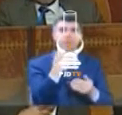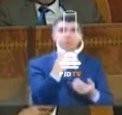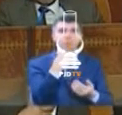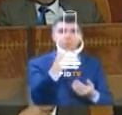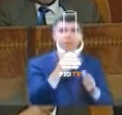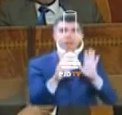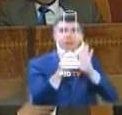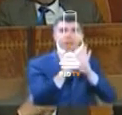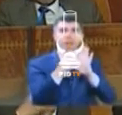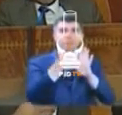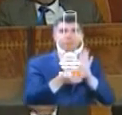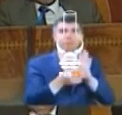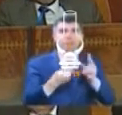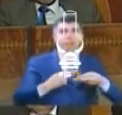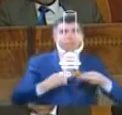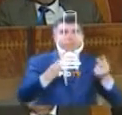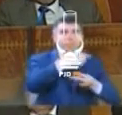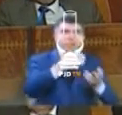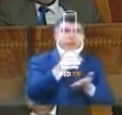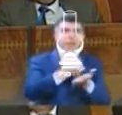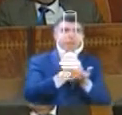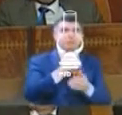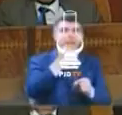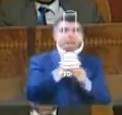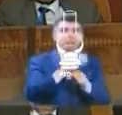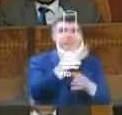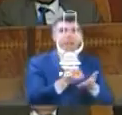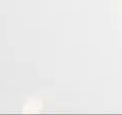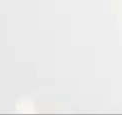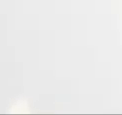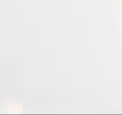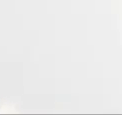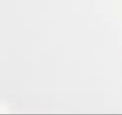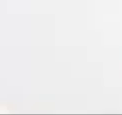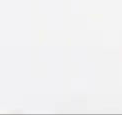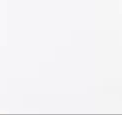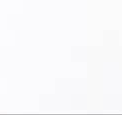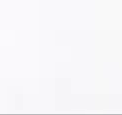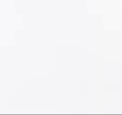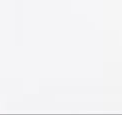على ارض الواقع، وكذلك مواكبه هذه الشركات بنظائر